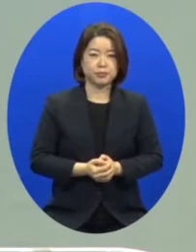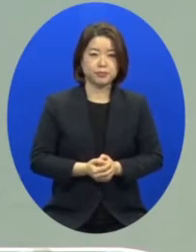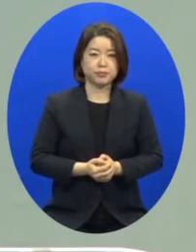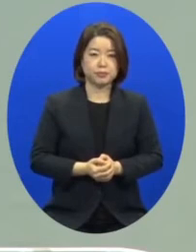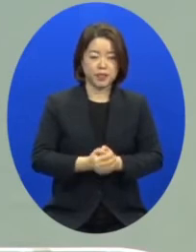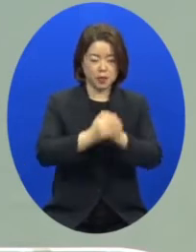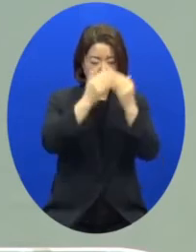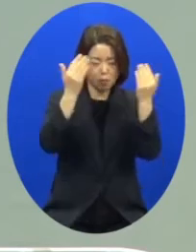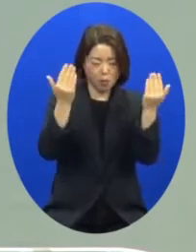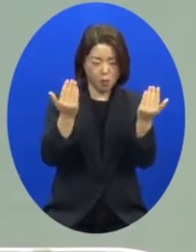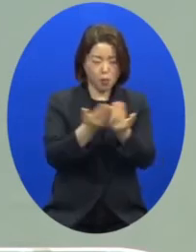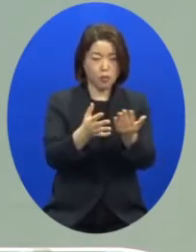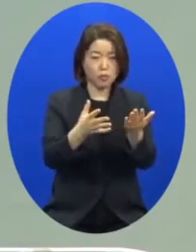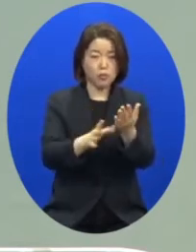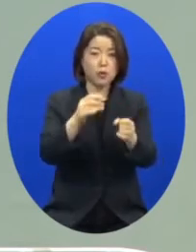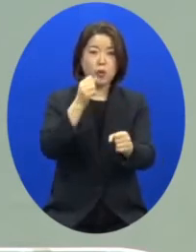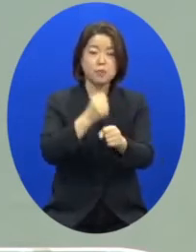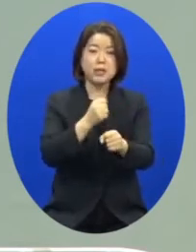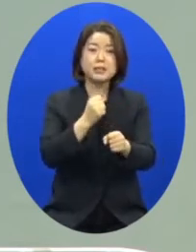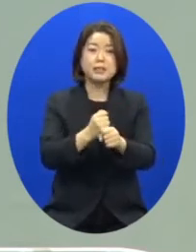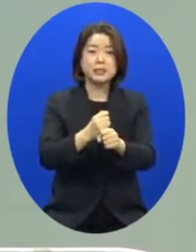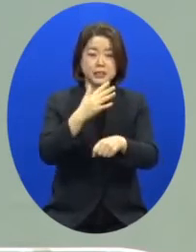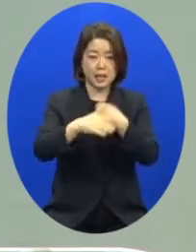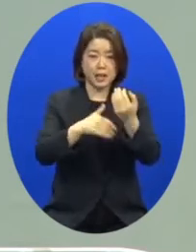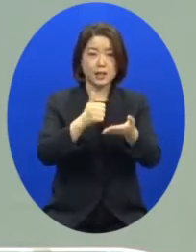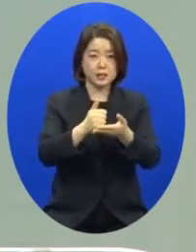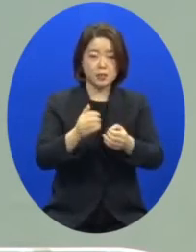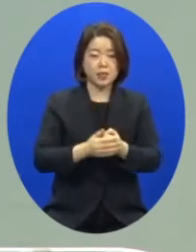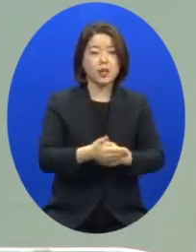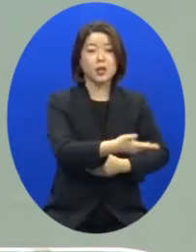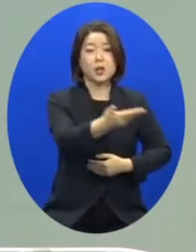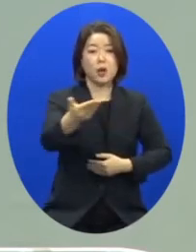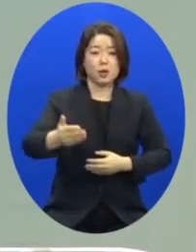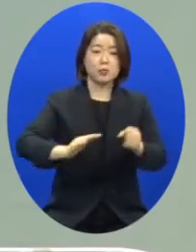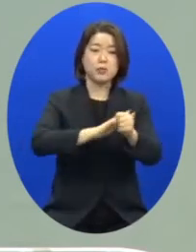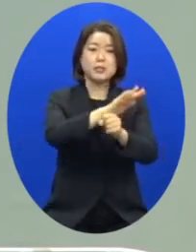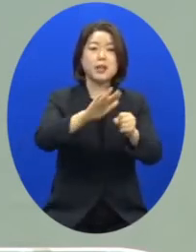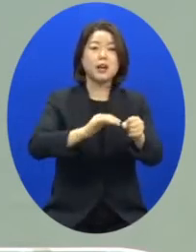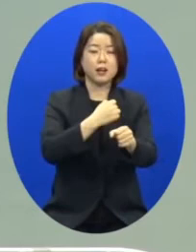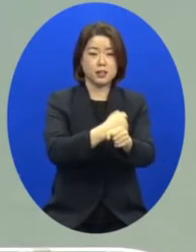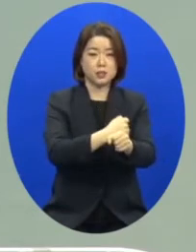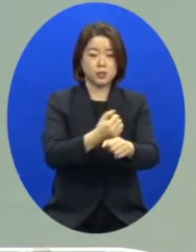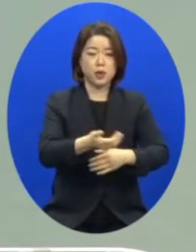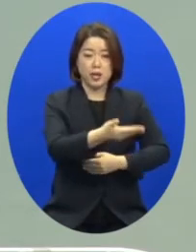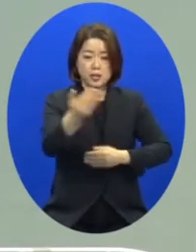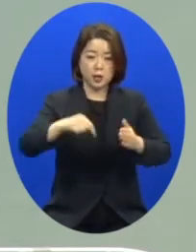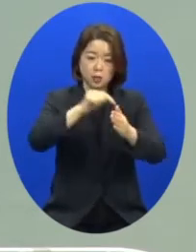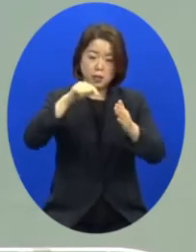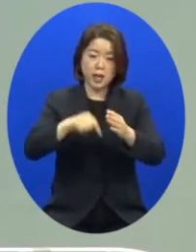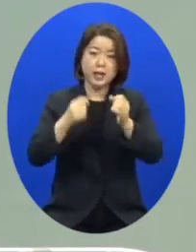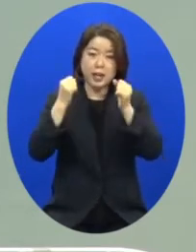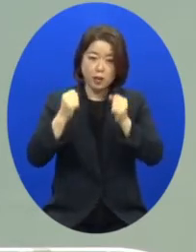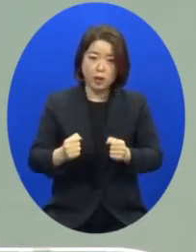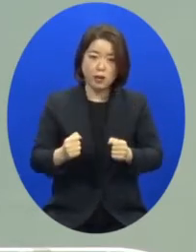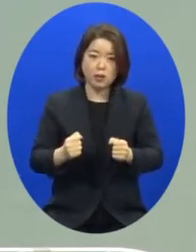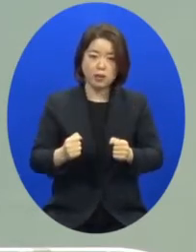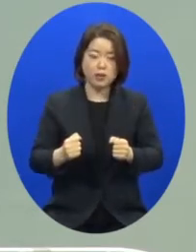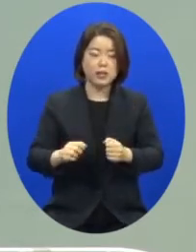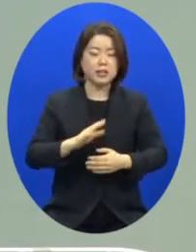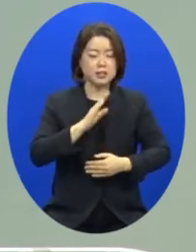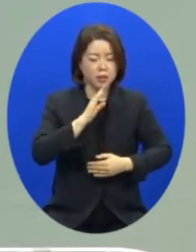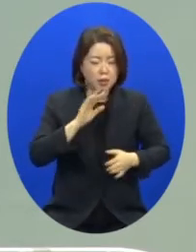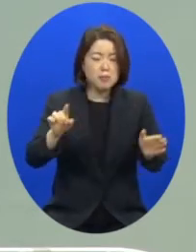만물을 창조하신 하나님이 여러분의 사랑하시고 여러분 안에 거하시는 다는 것을 정말 믿게